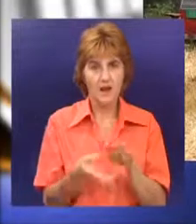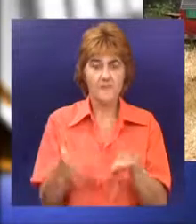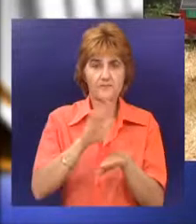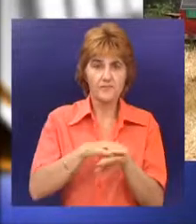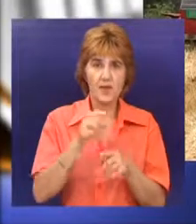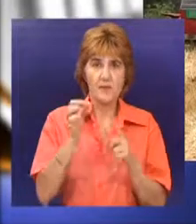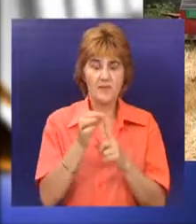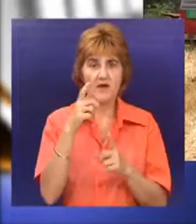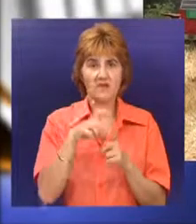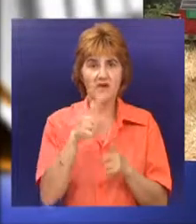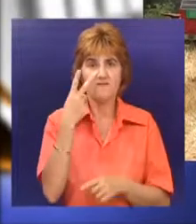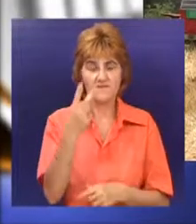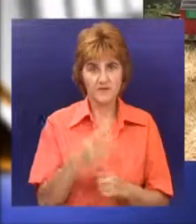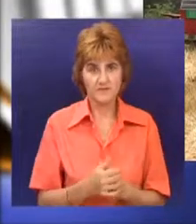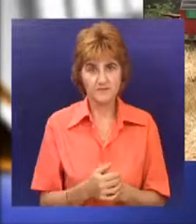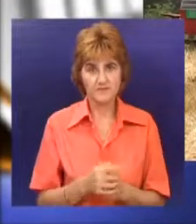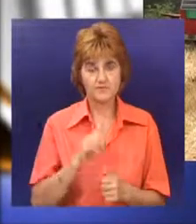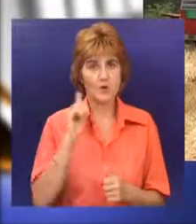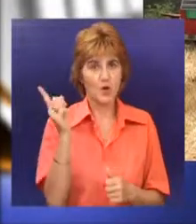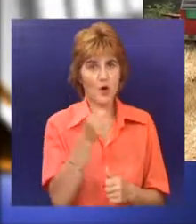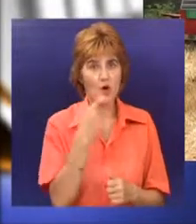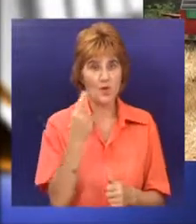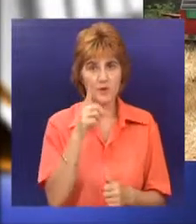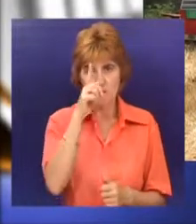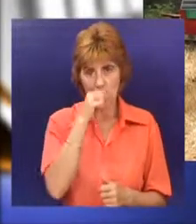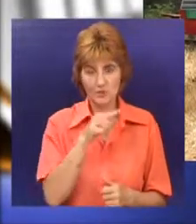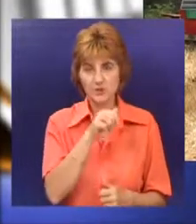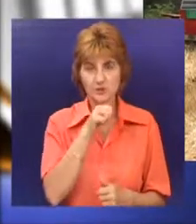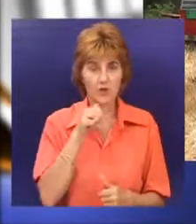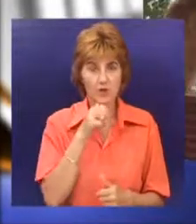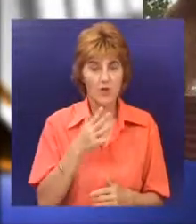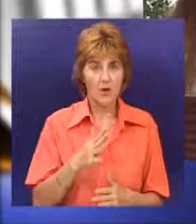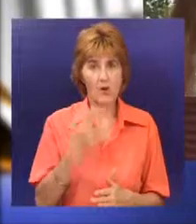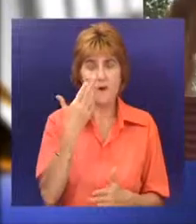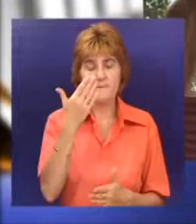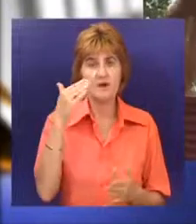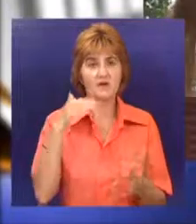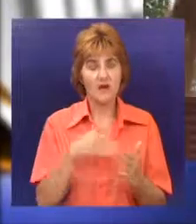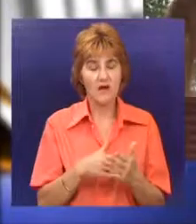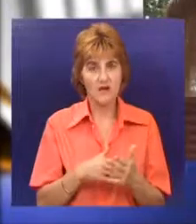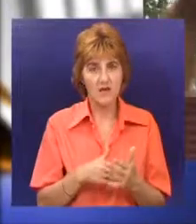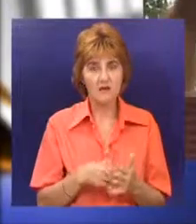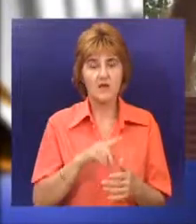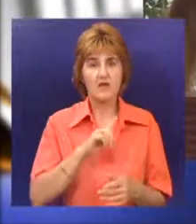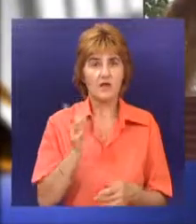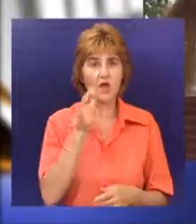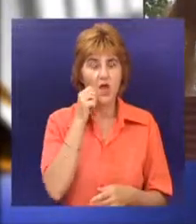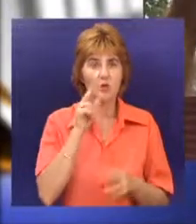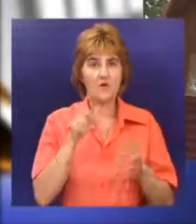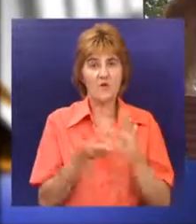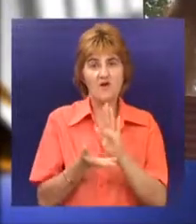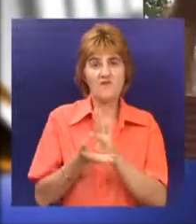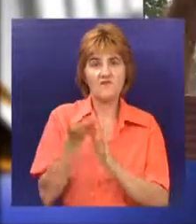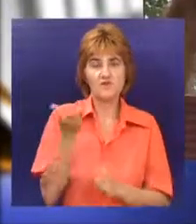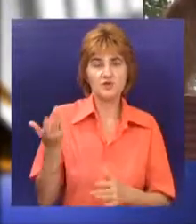sa PDV-om. Kvota za Suboticu i okolne opštine bila je 5.100 tona, a poljoprivrednici su ponudili oko